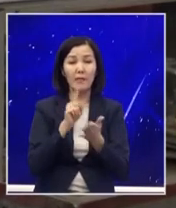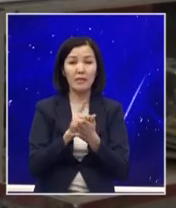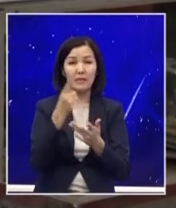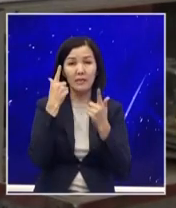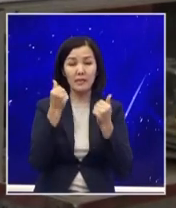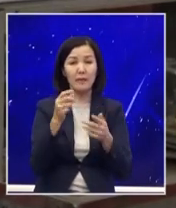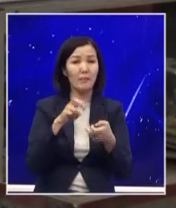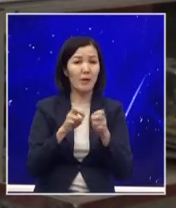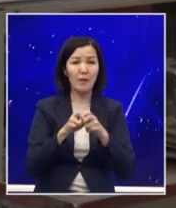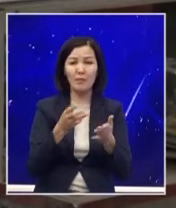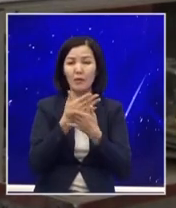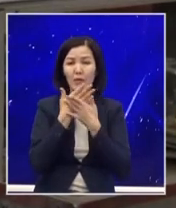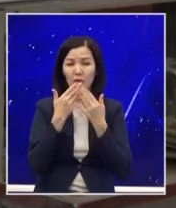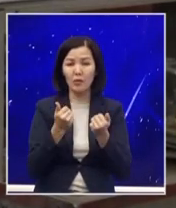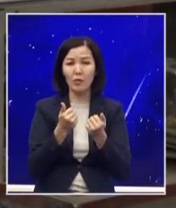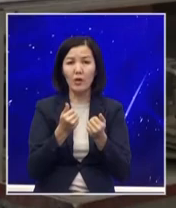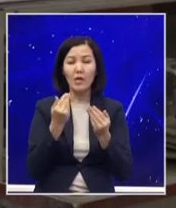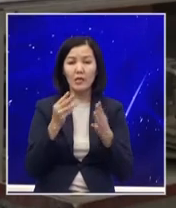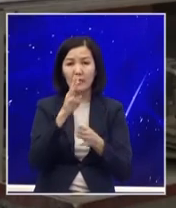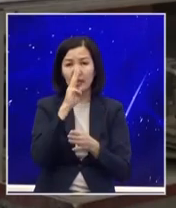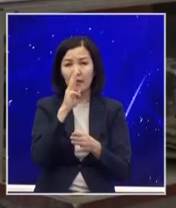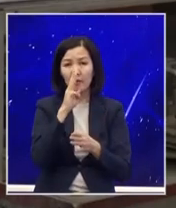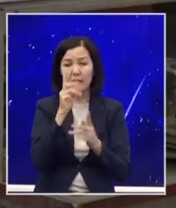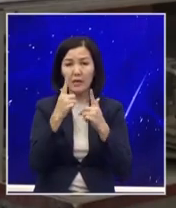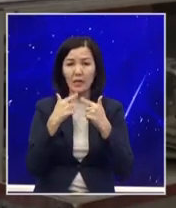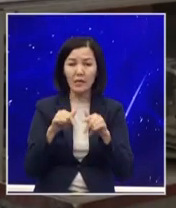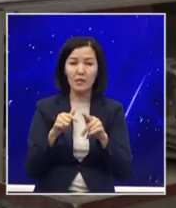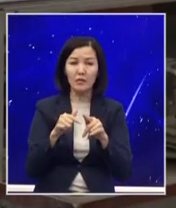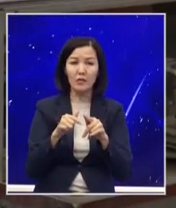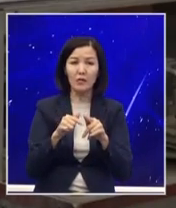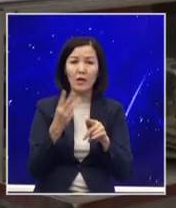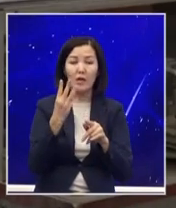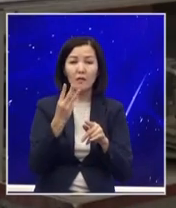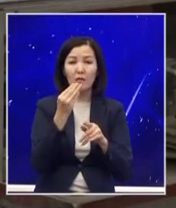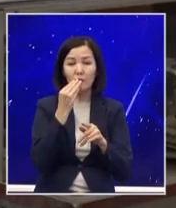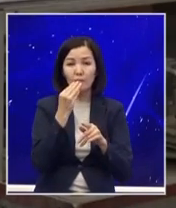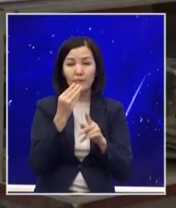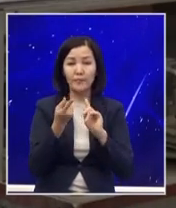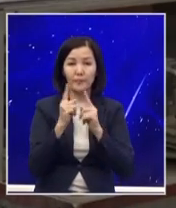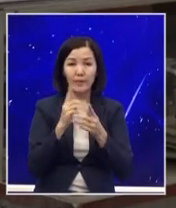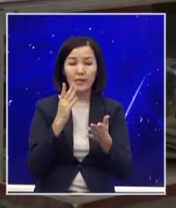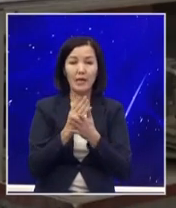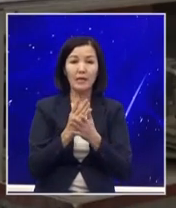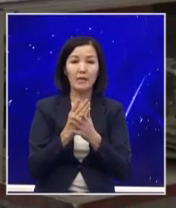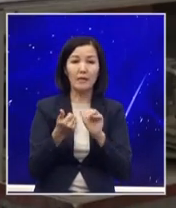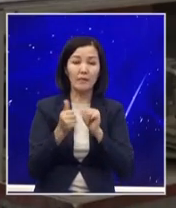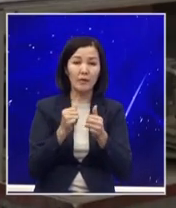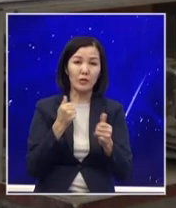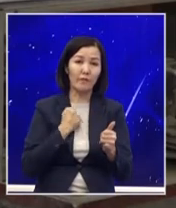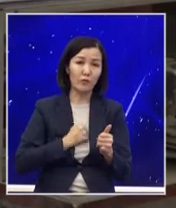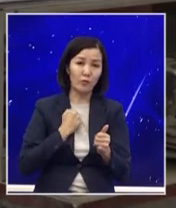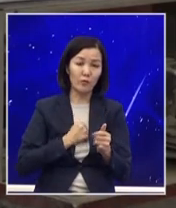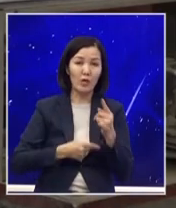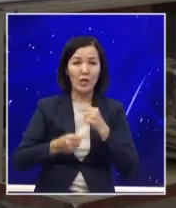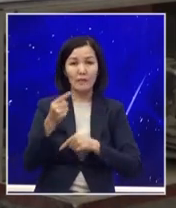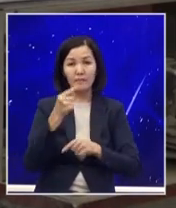проблем никогда не было. Помимо стабильной заработной платы, на заводе организовано для работников двухразовое питание. После окончания смены идем в душ, домой возвращаемся